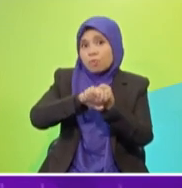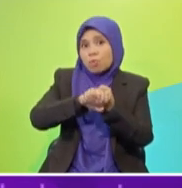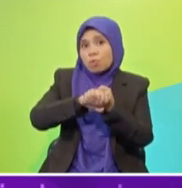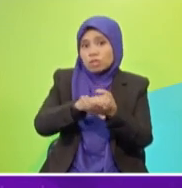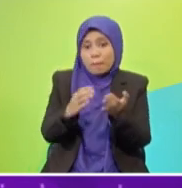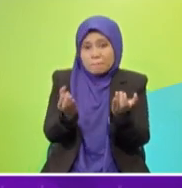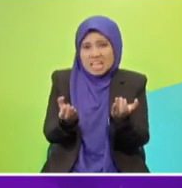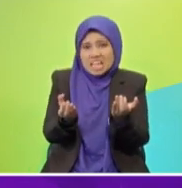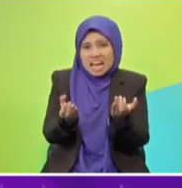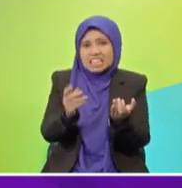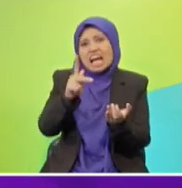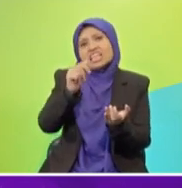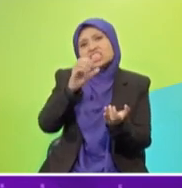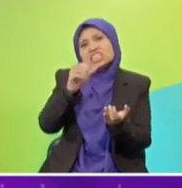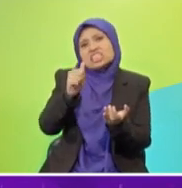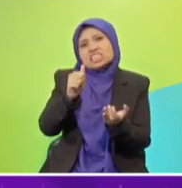akan